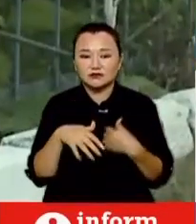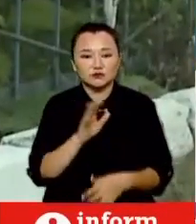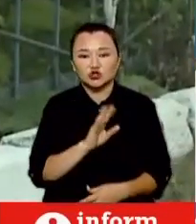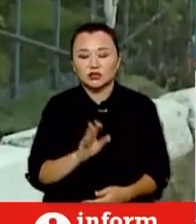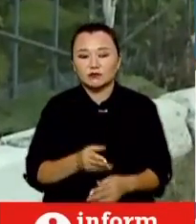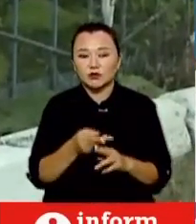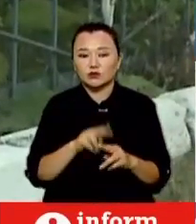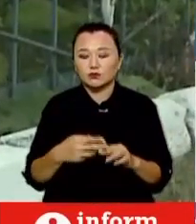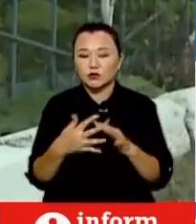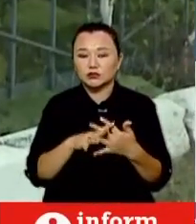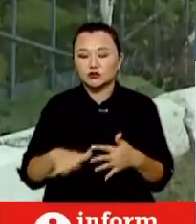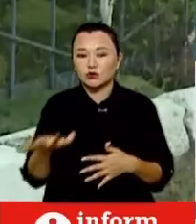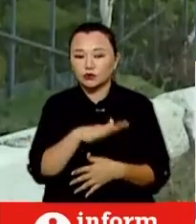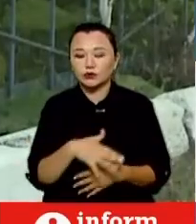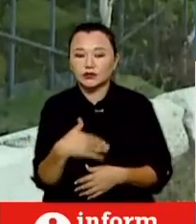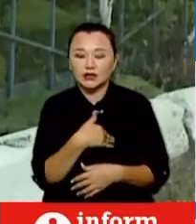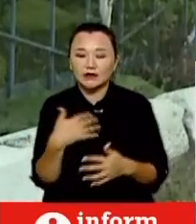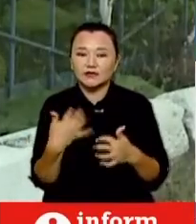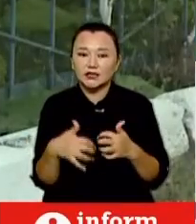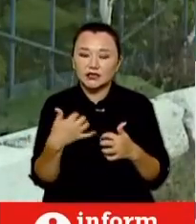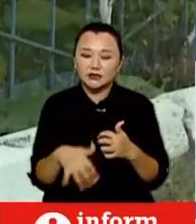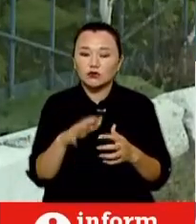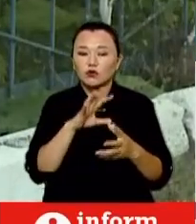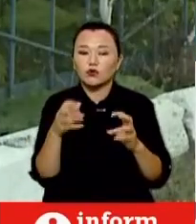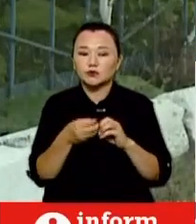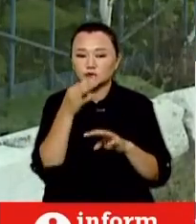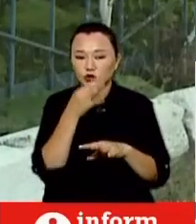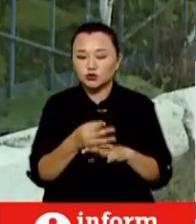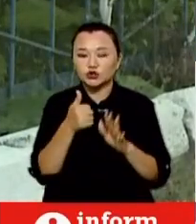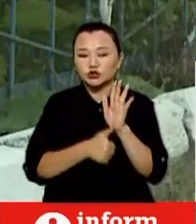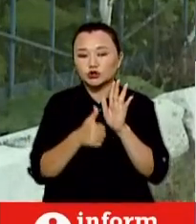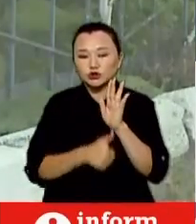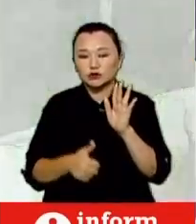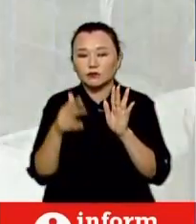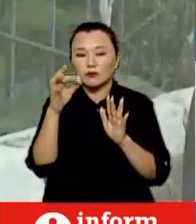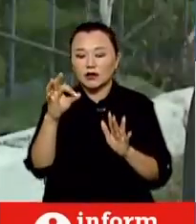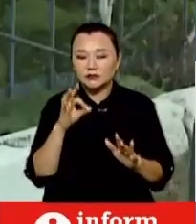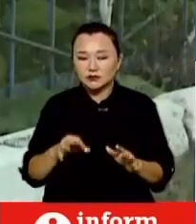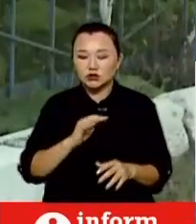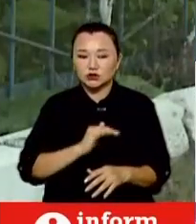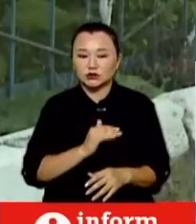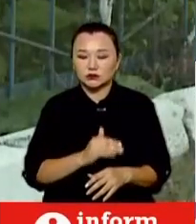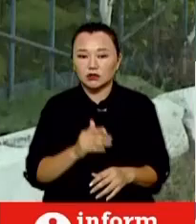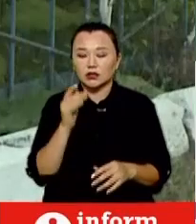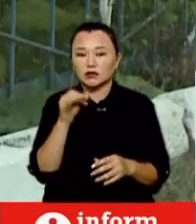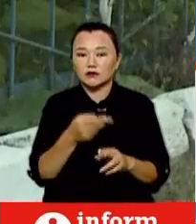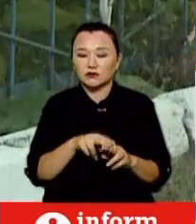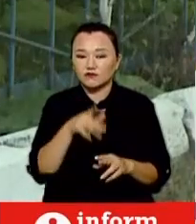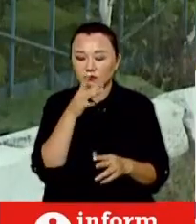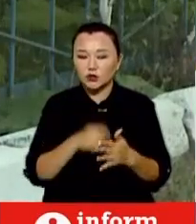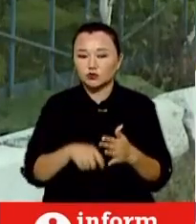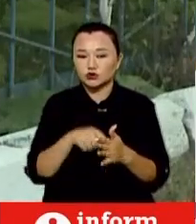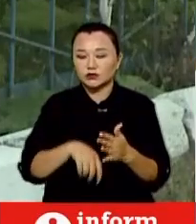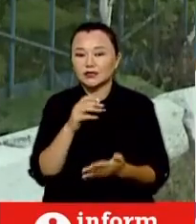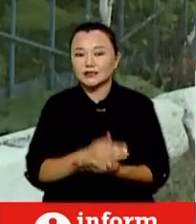По этому поселку я в среднем, в общем, скажу, где-то 60% есть износ. В это время, конечно, отключение